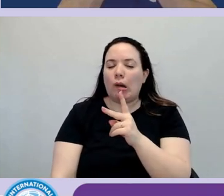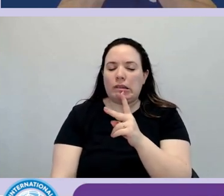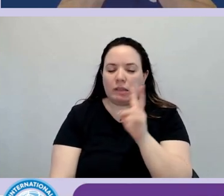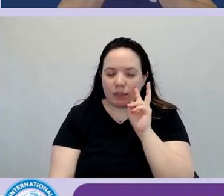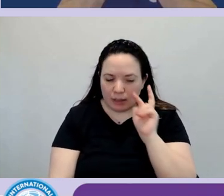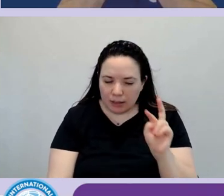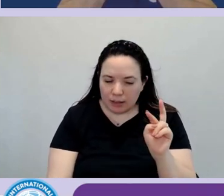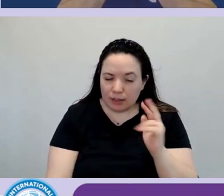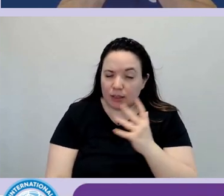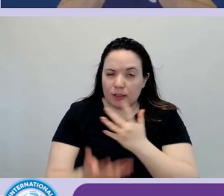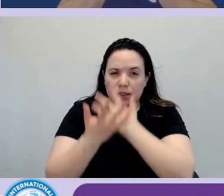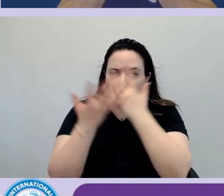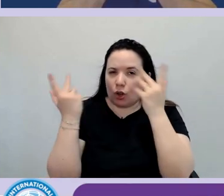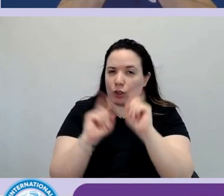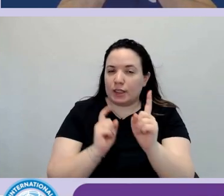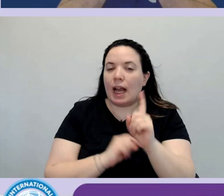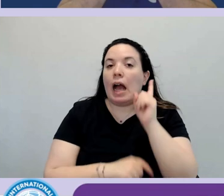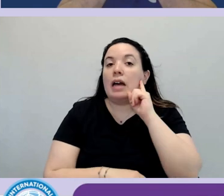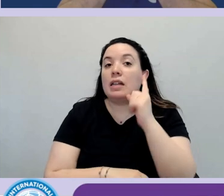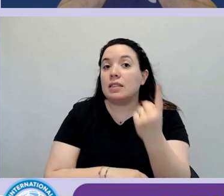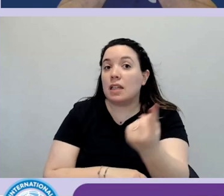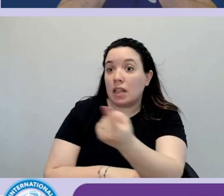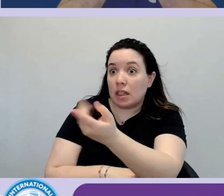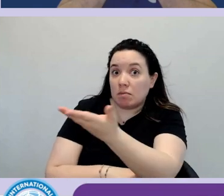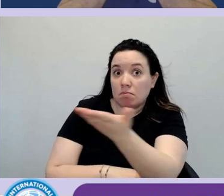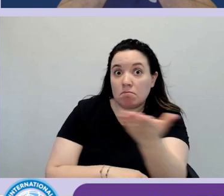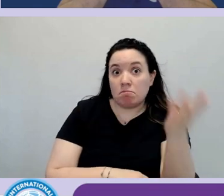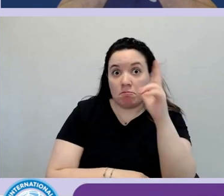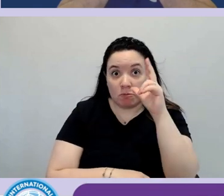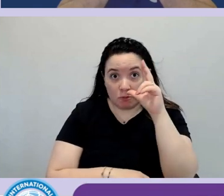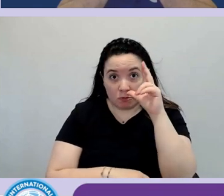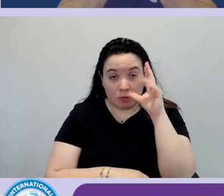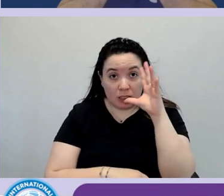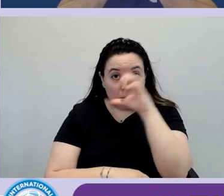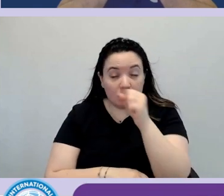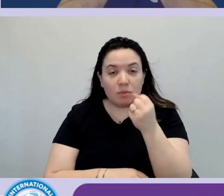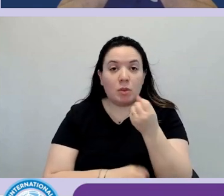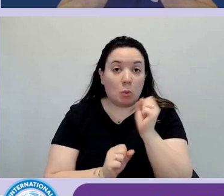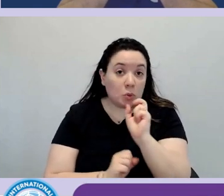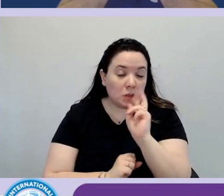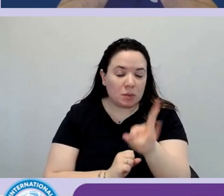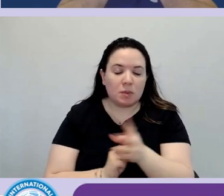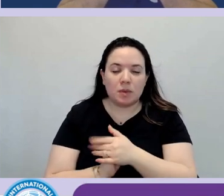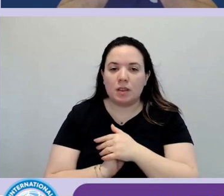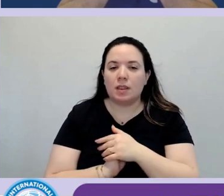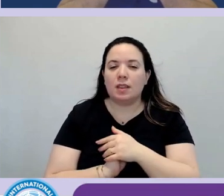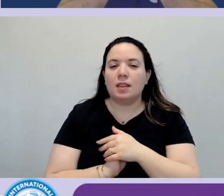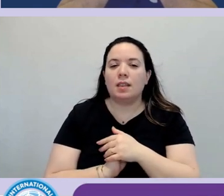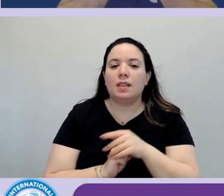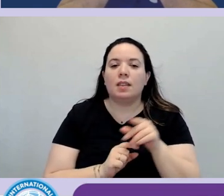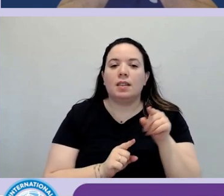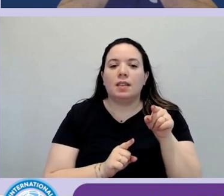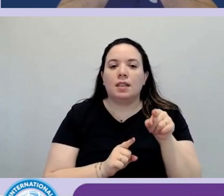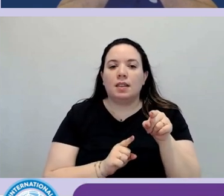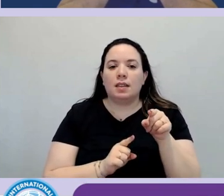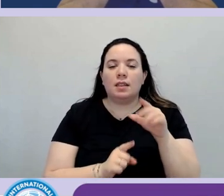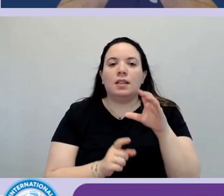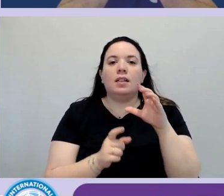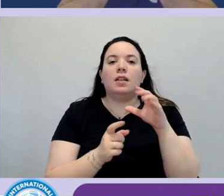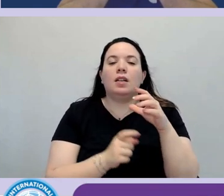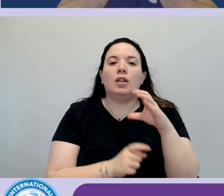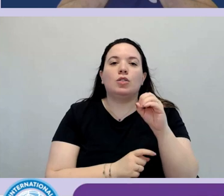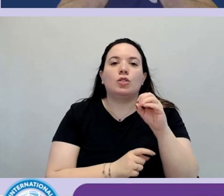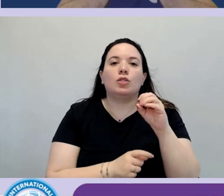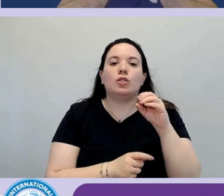di voi riesce a comprenderla eventualmente a dare una risposta Quali potrebbero essere gli scenari relativi al